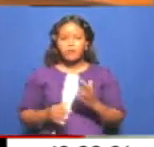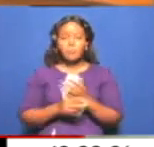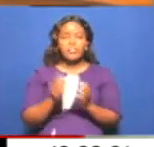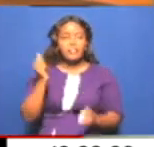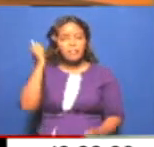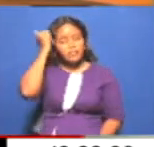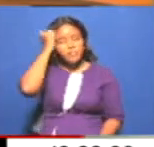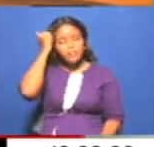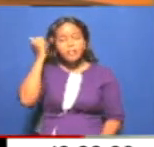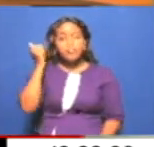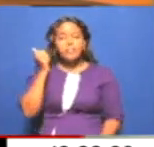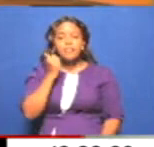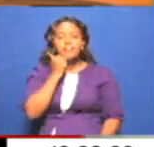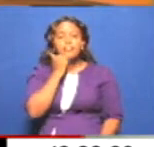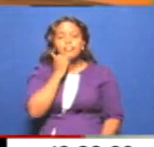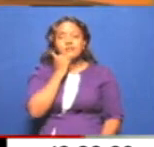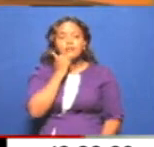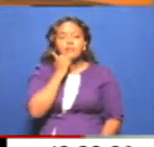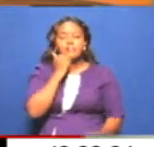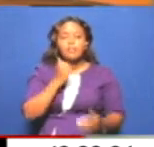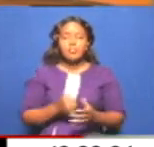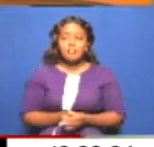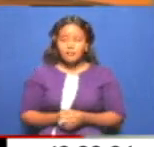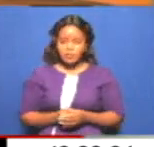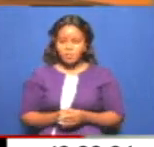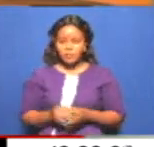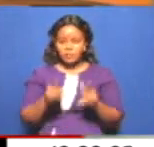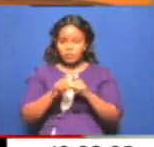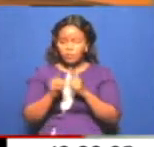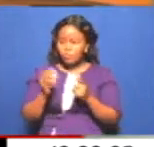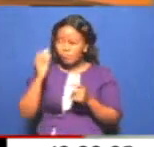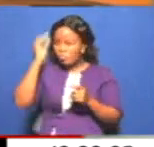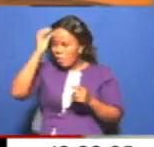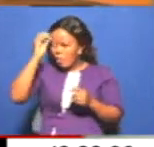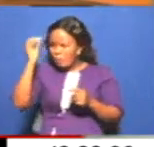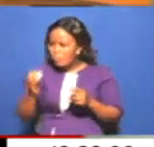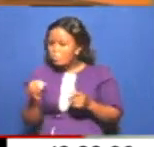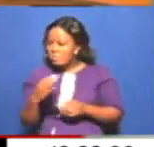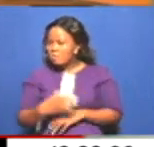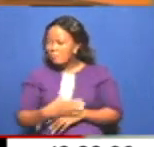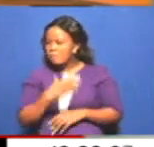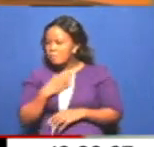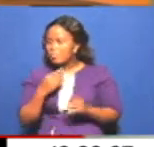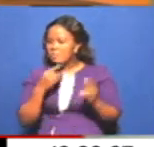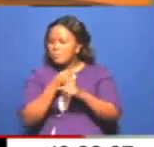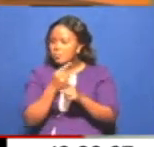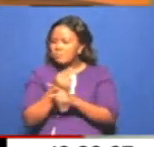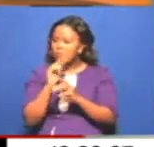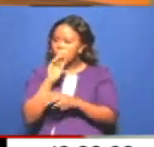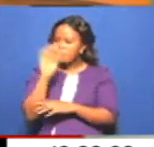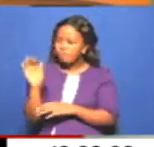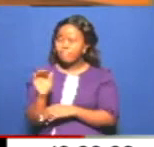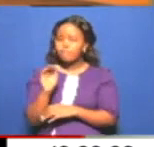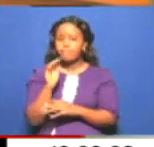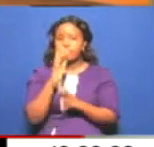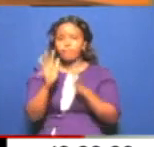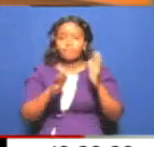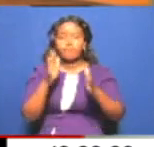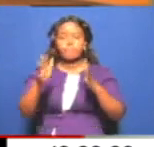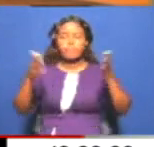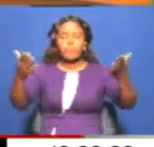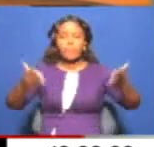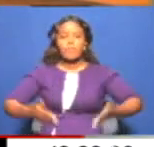ananisaidia kukupa taarifa hizi na maoni haya ya wageni wangu na maswali yangu kwa lugha ya ishara. Karibu.